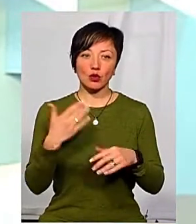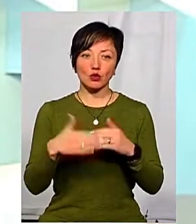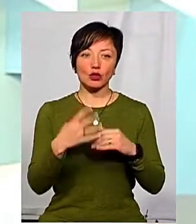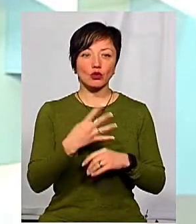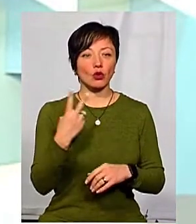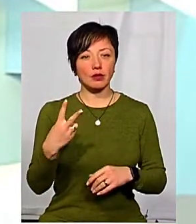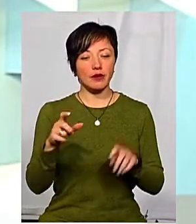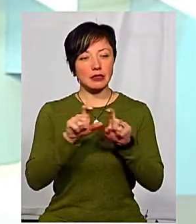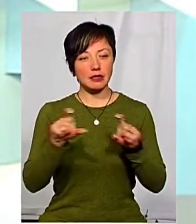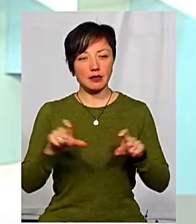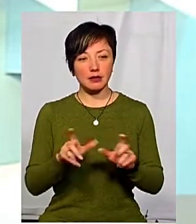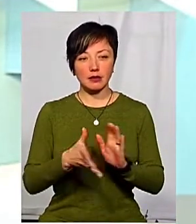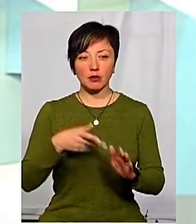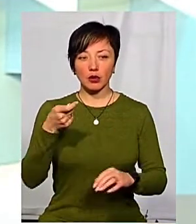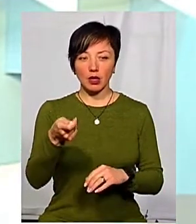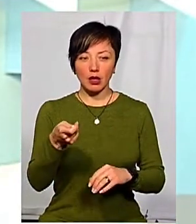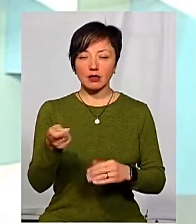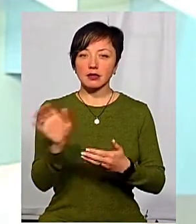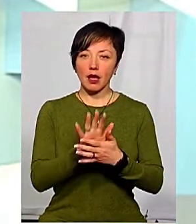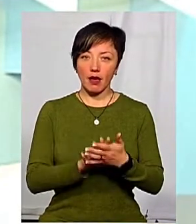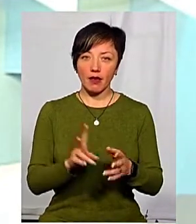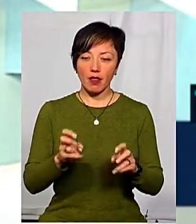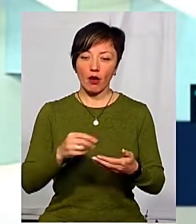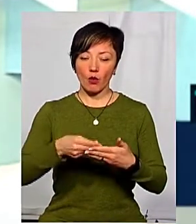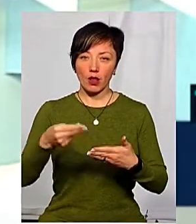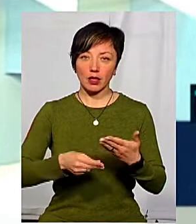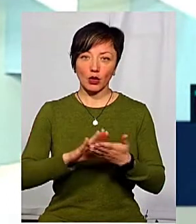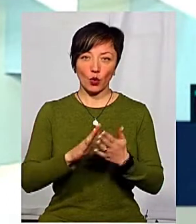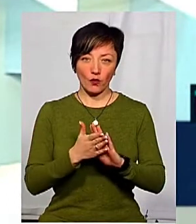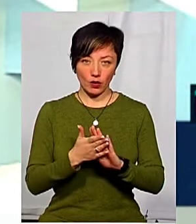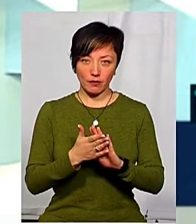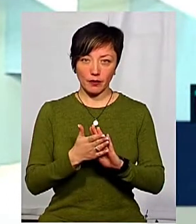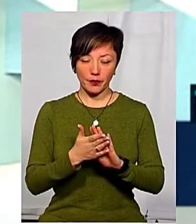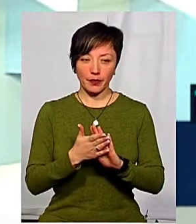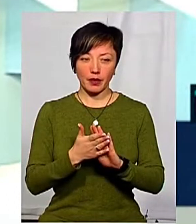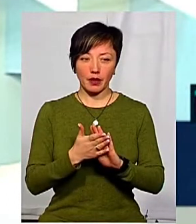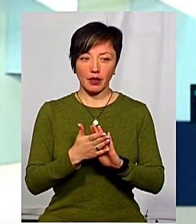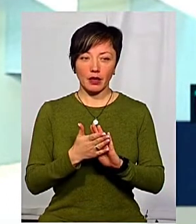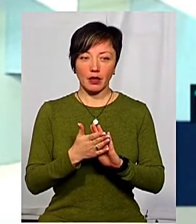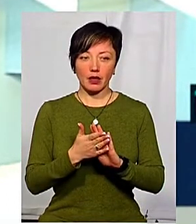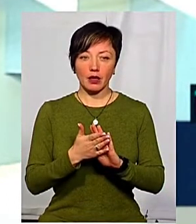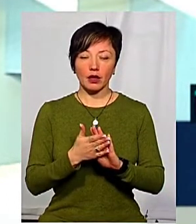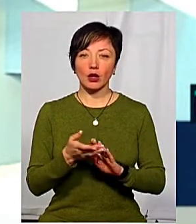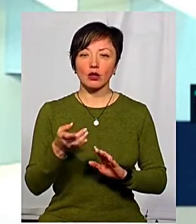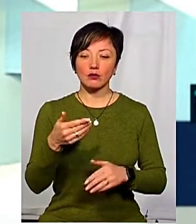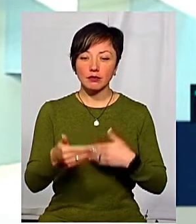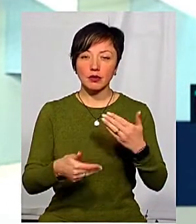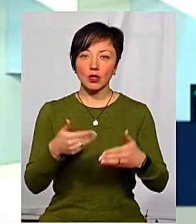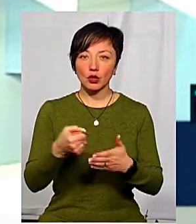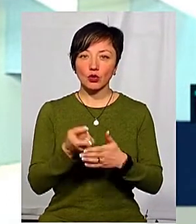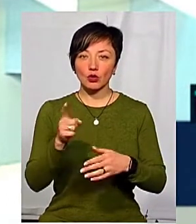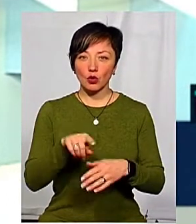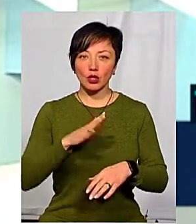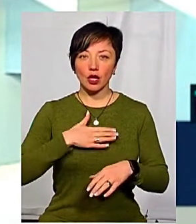42 заклади, які подали заявки на укладання договорів. Тобто тенденція до того, що наші заклади